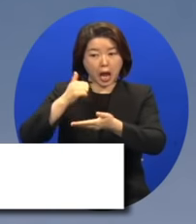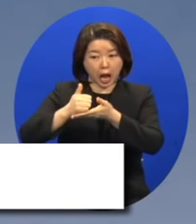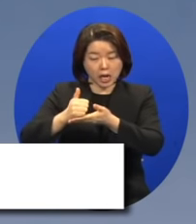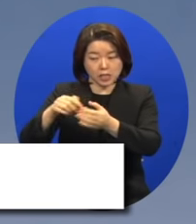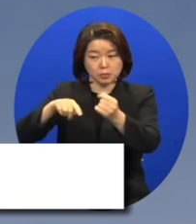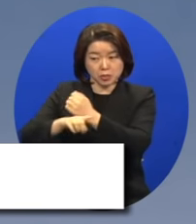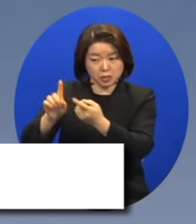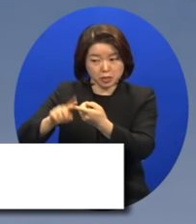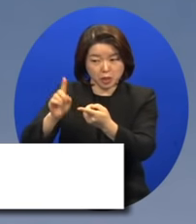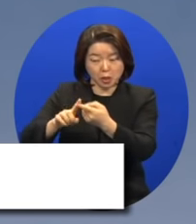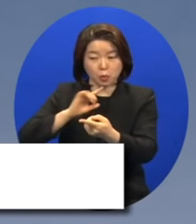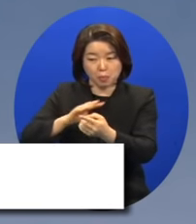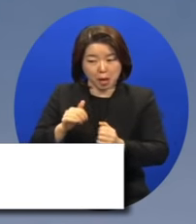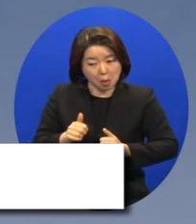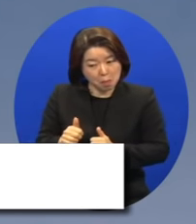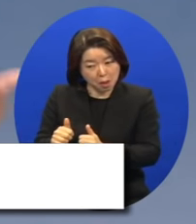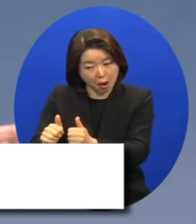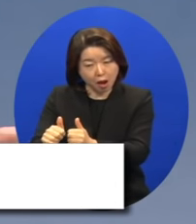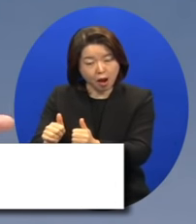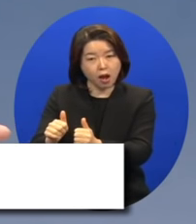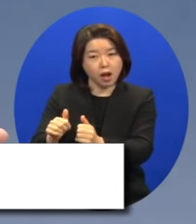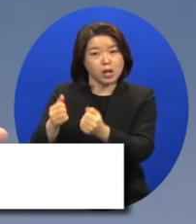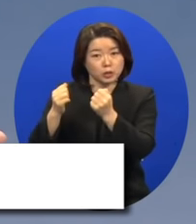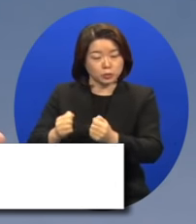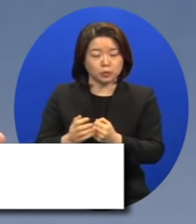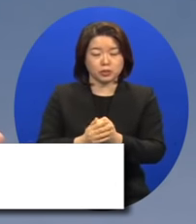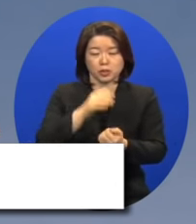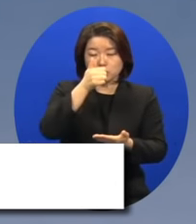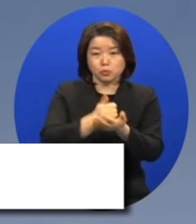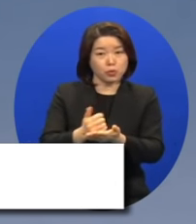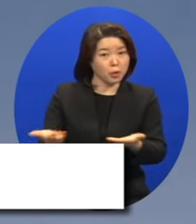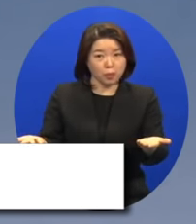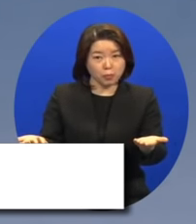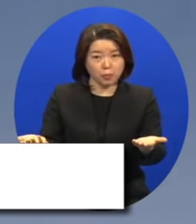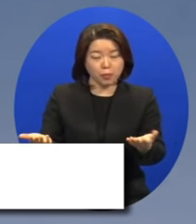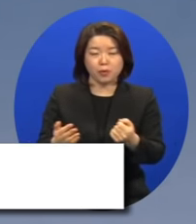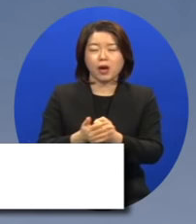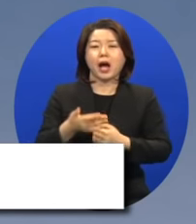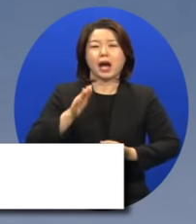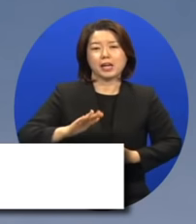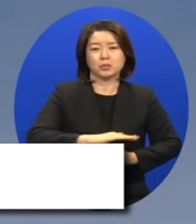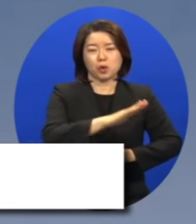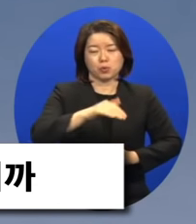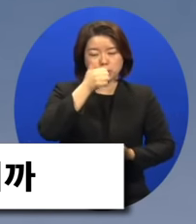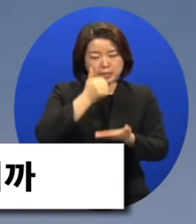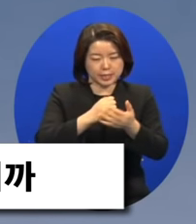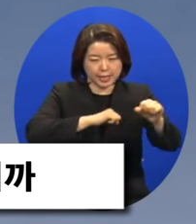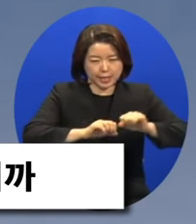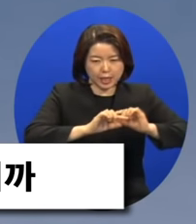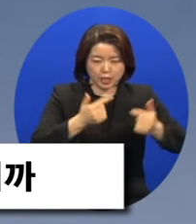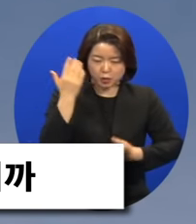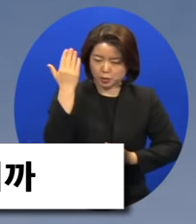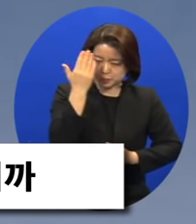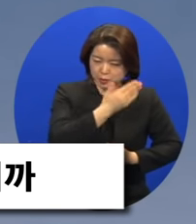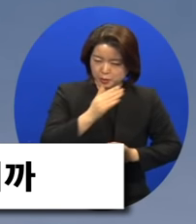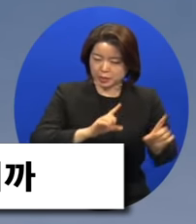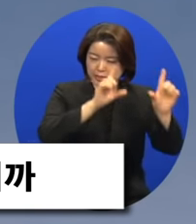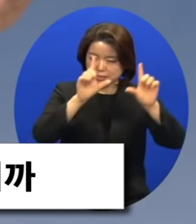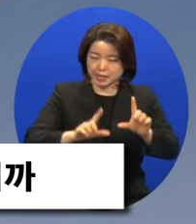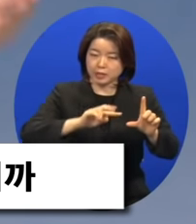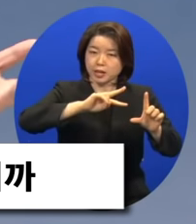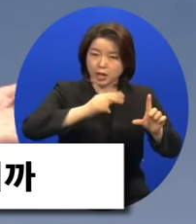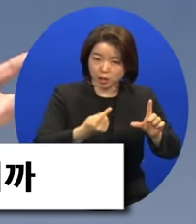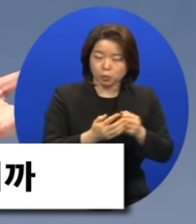하나님의뜻대로만살아갈수있는존재였다면,우리는결코 죄를짓지않았을것입니다.하지만우리가죄를짓지않고순수하게산다면 ,